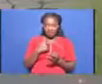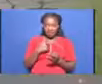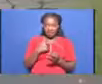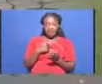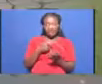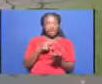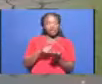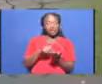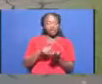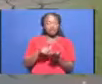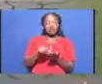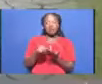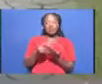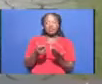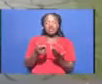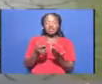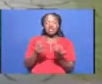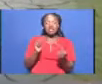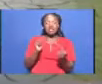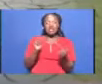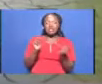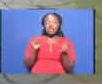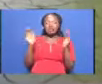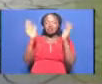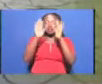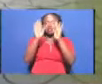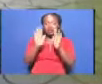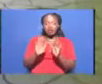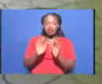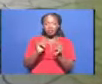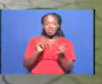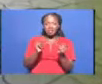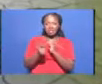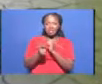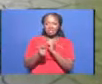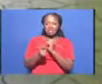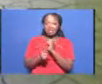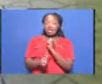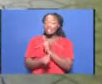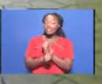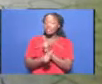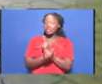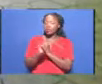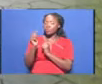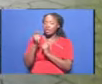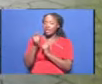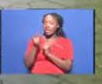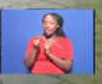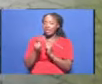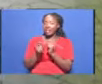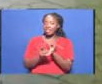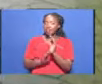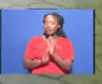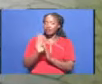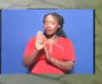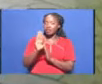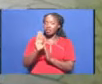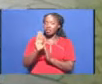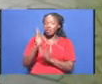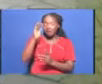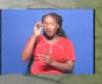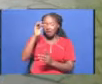nikapanda. Climate change poses serious threats to Kenya's sustainable development goals, as Kenya's economy is